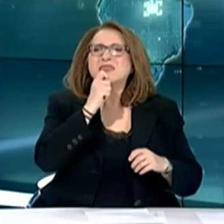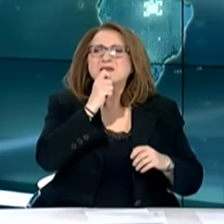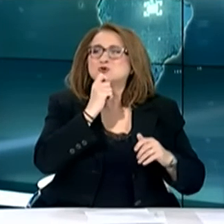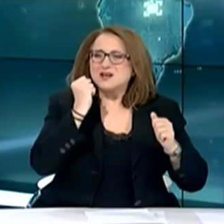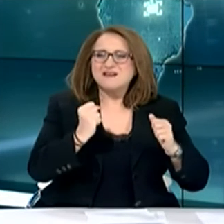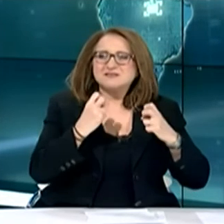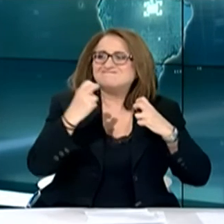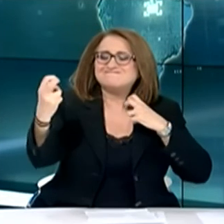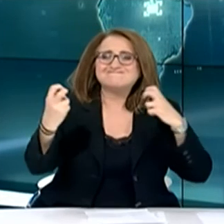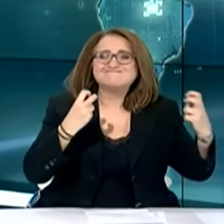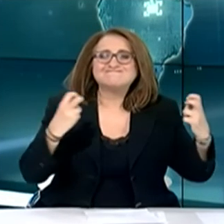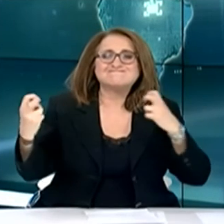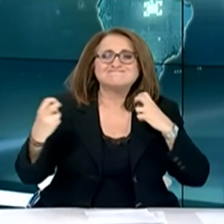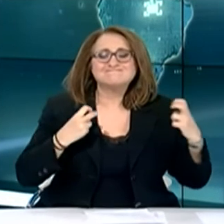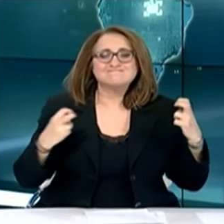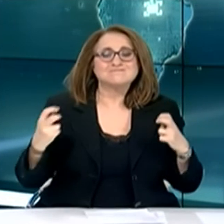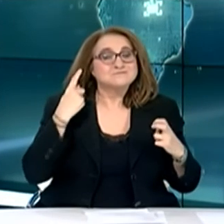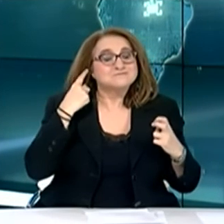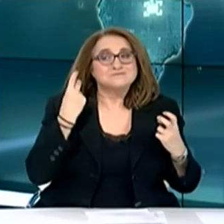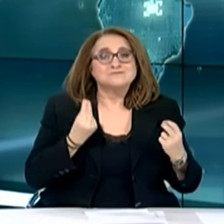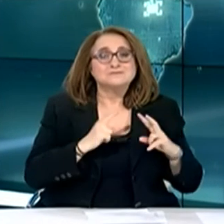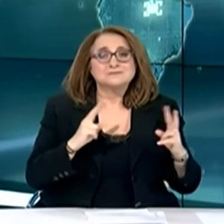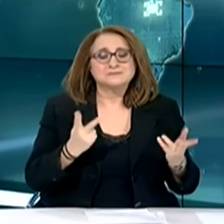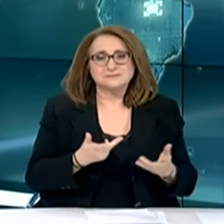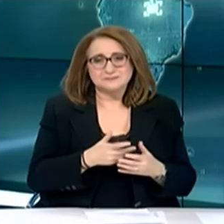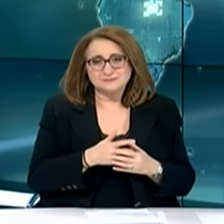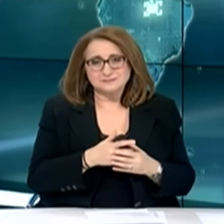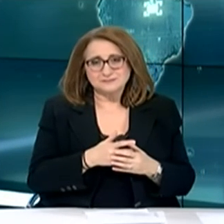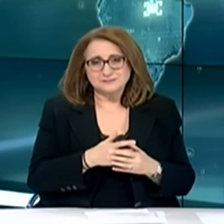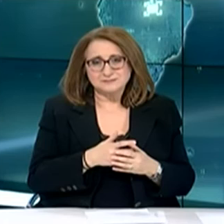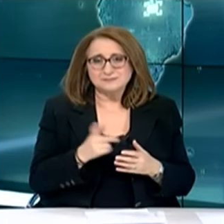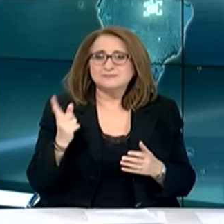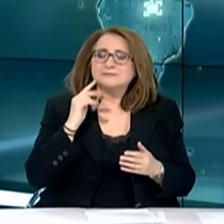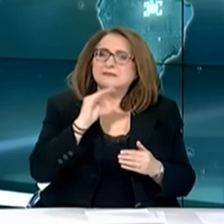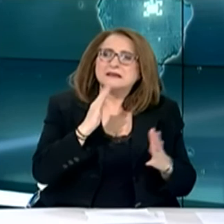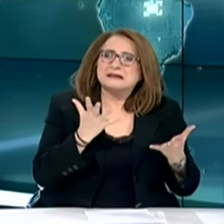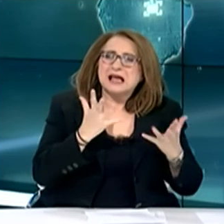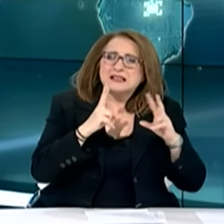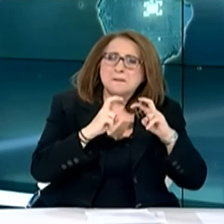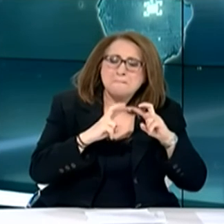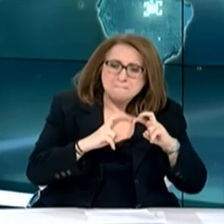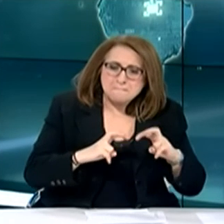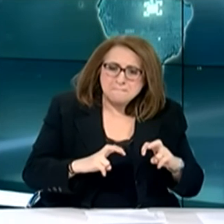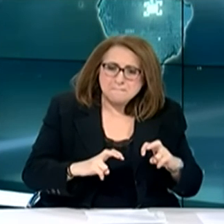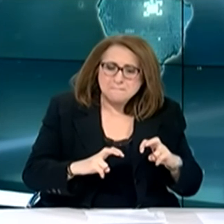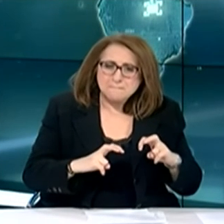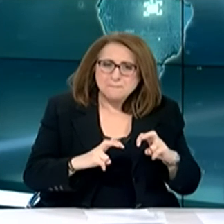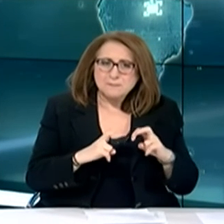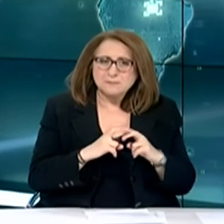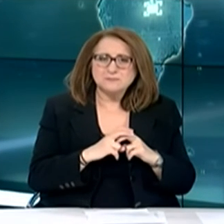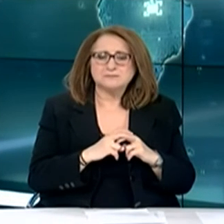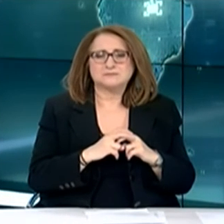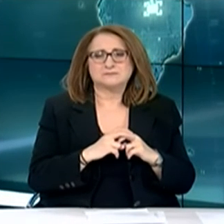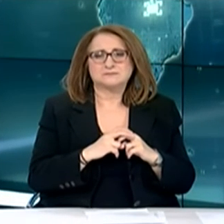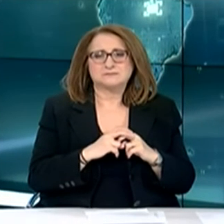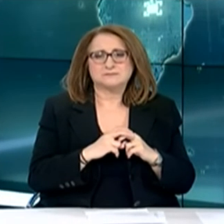για παγκόσμια. Και κάτι άλλο, είχε μια μικρή μελέτη η οποία έδειξε ότι ο γιος κύπταται στον αέρα για 3 ώρες.